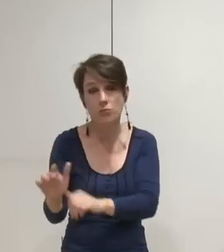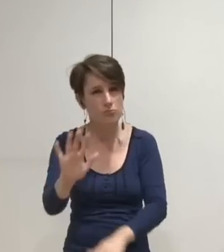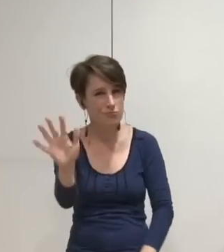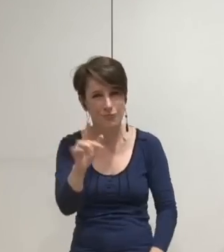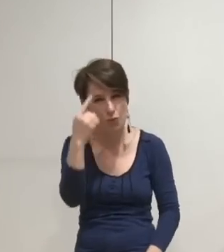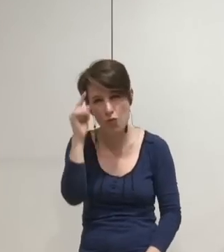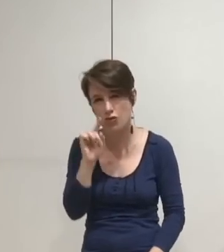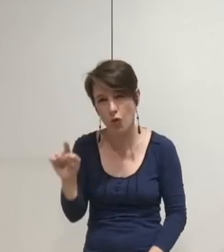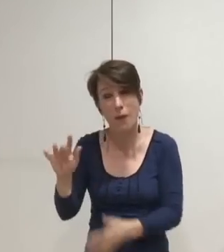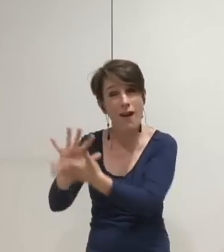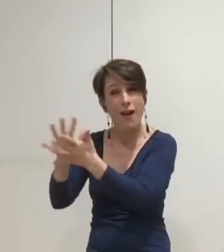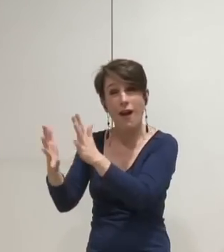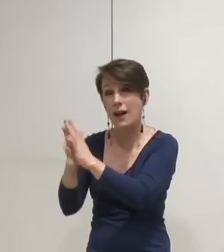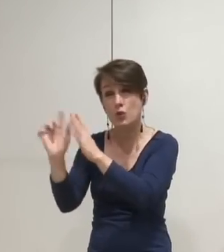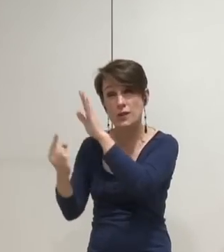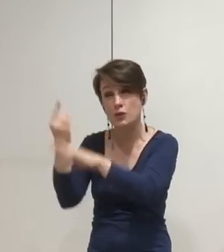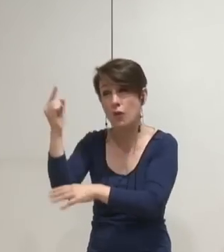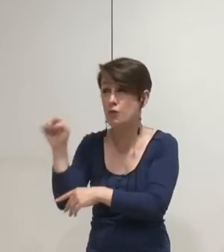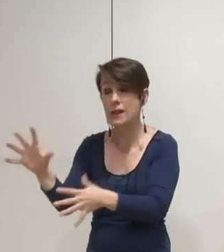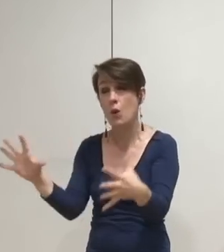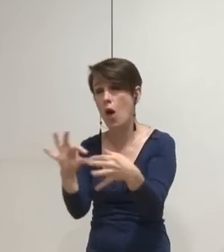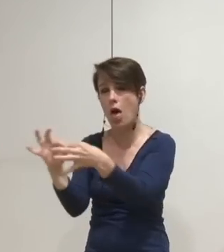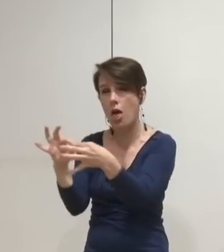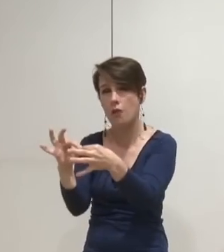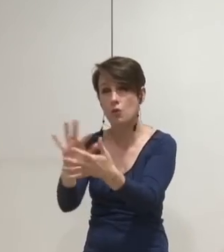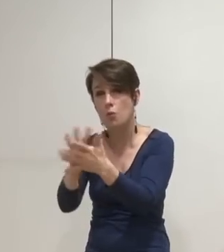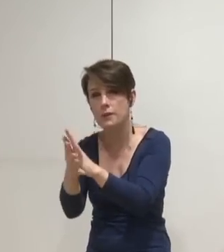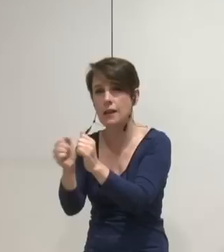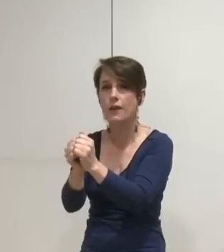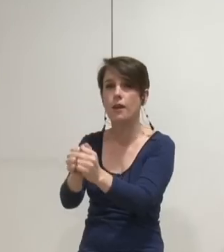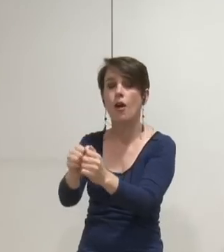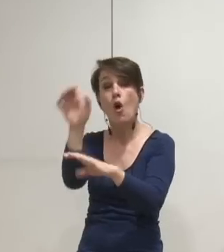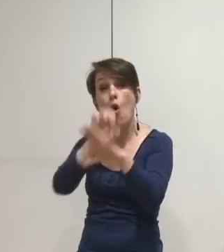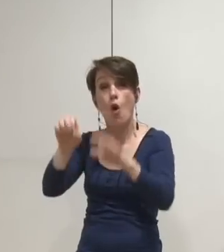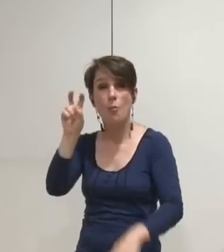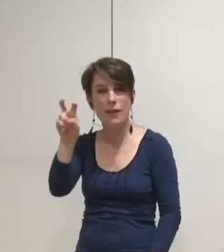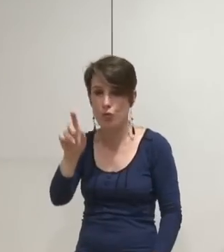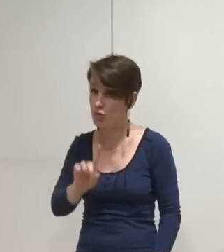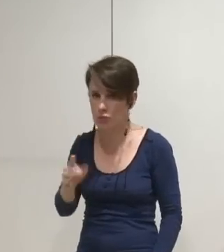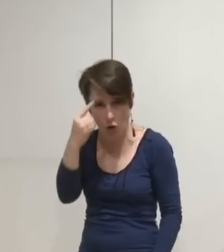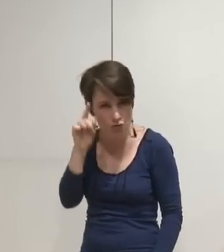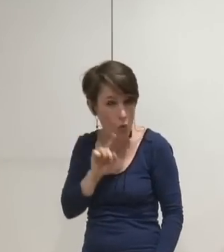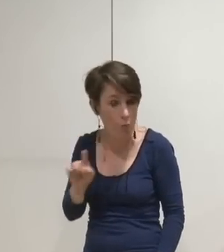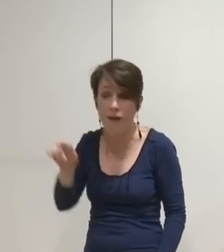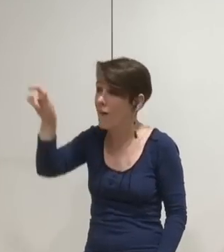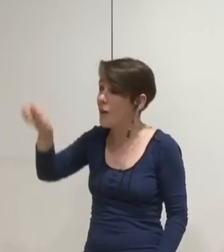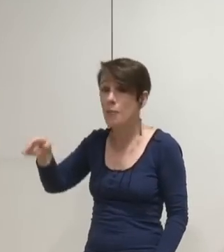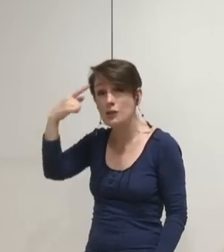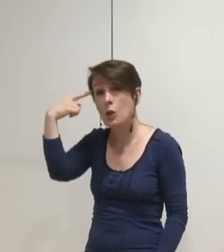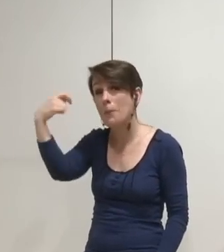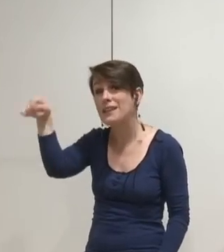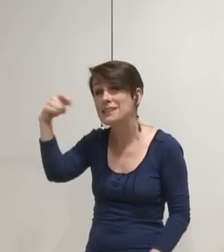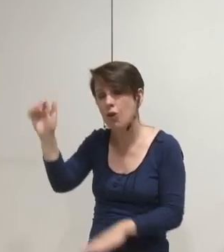proche d'Europe Écologie je crois même que son président ou son je sais pas quel statut il a sans doute